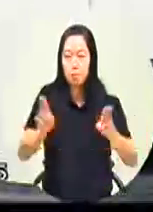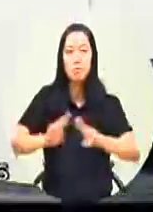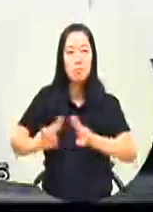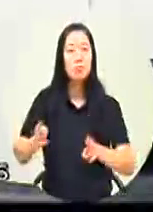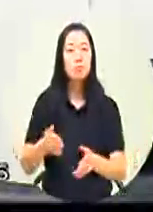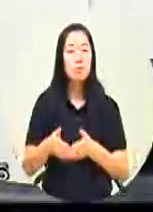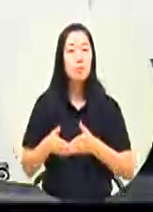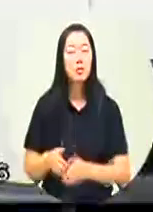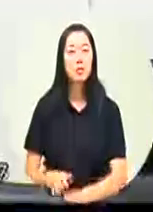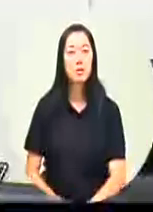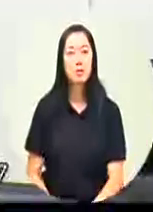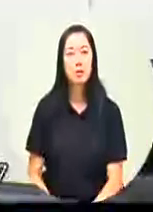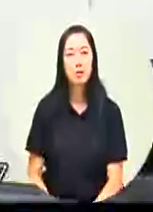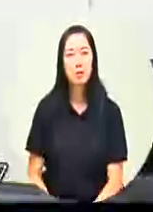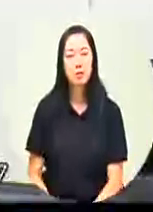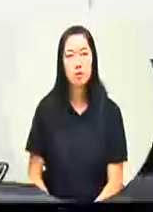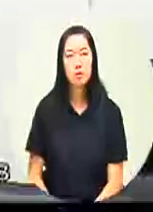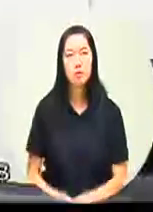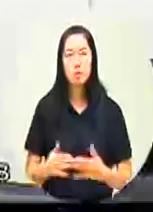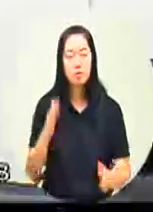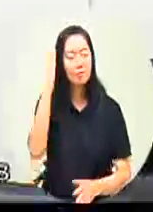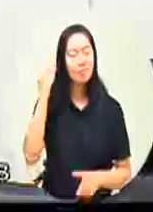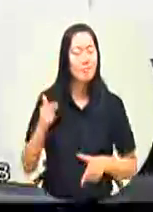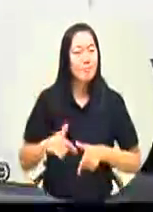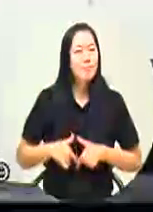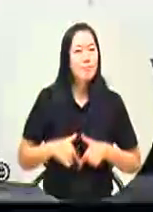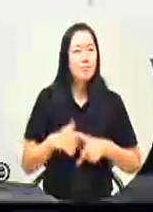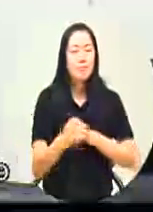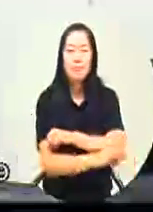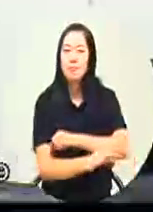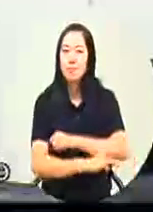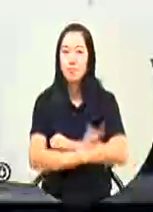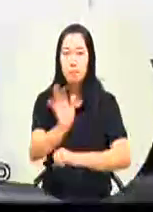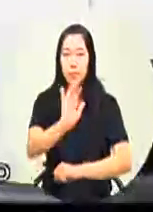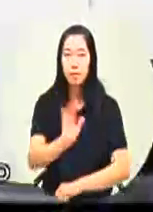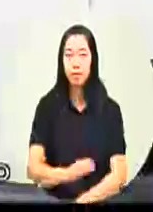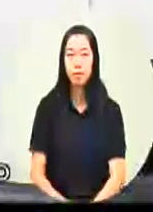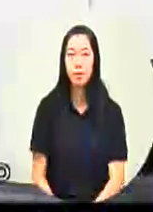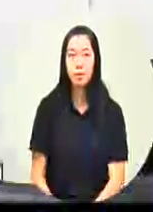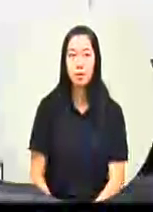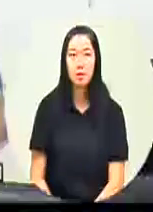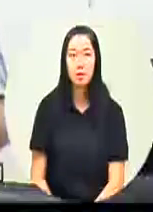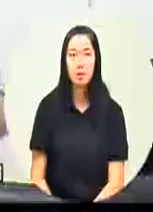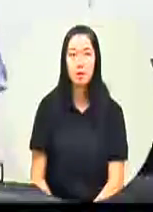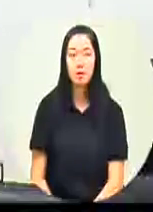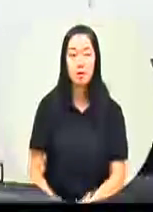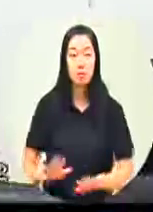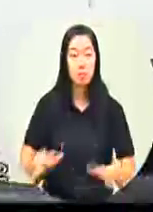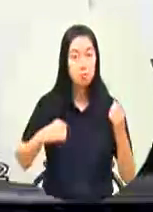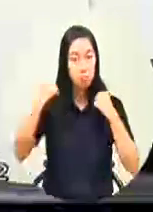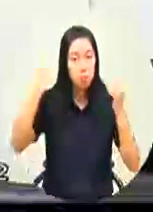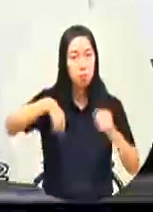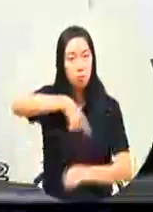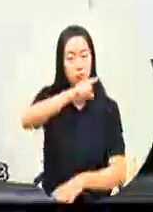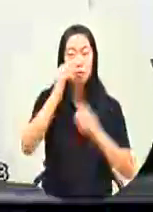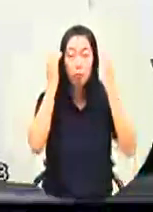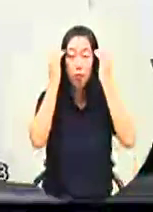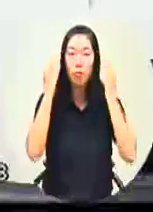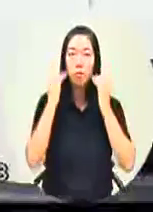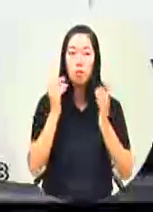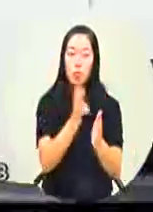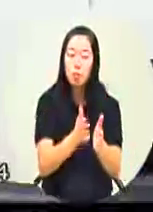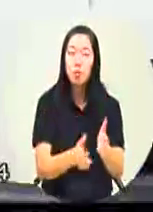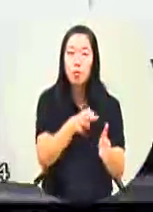哦，这局长，我跟你讲，真的不要只有赚黑心钱。再来，今天去早上赶了我们这个南池火车